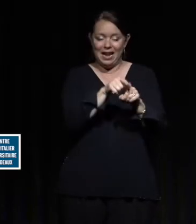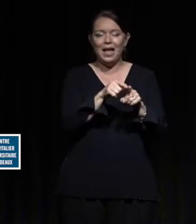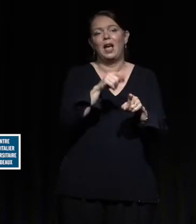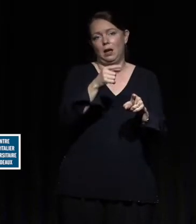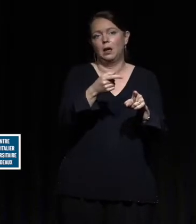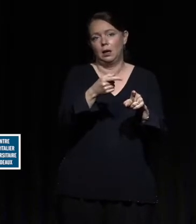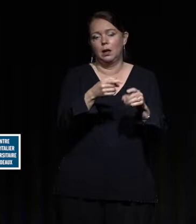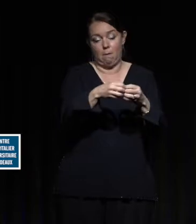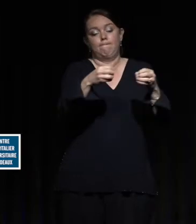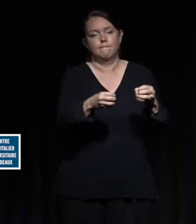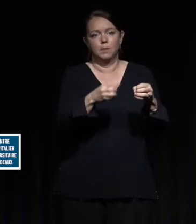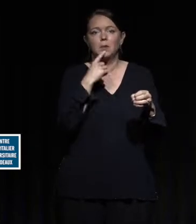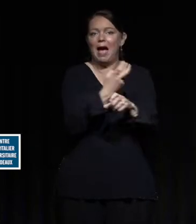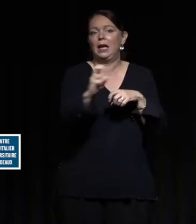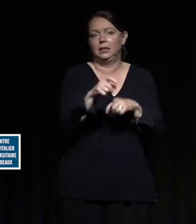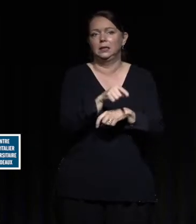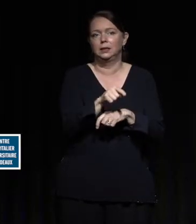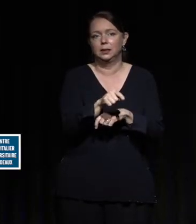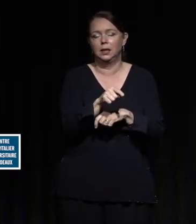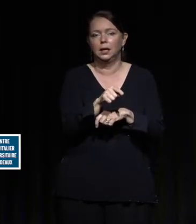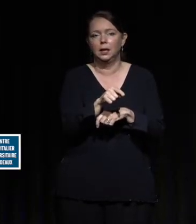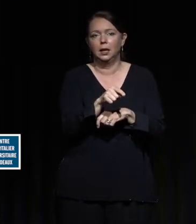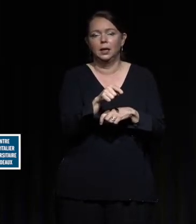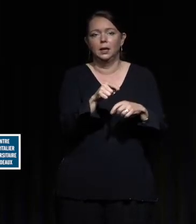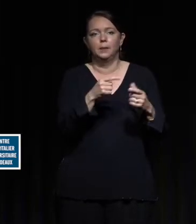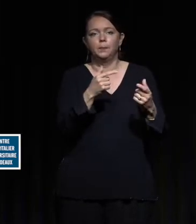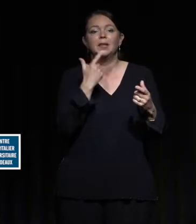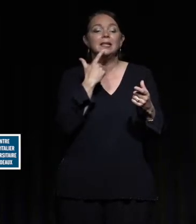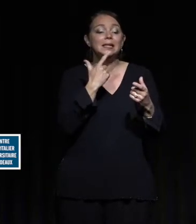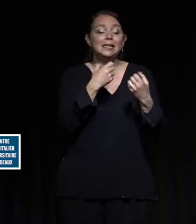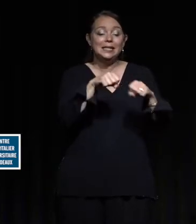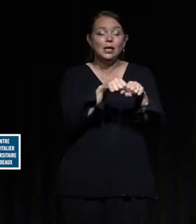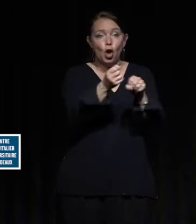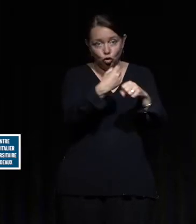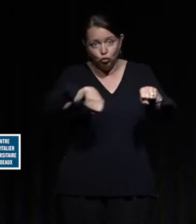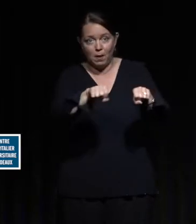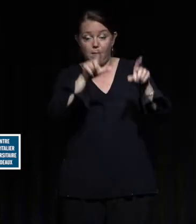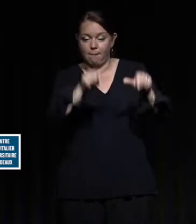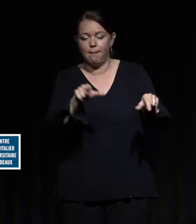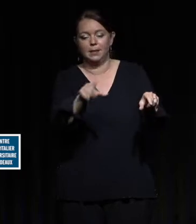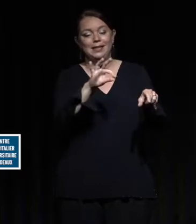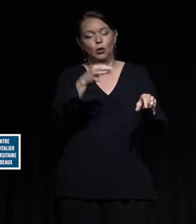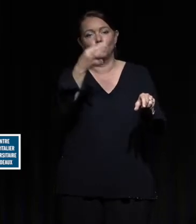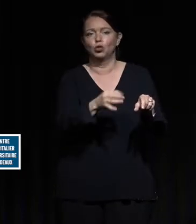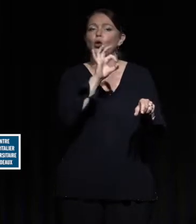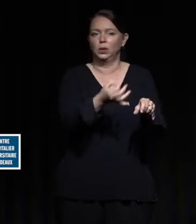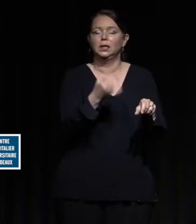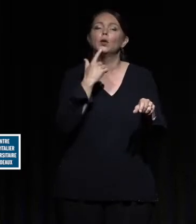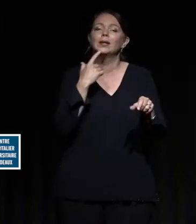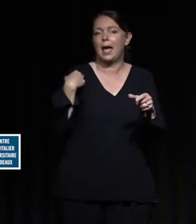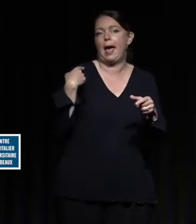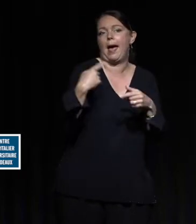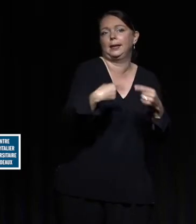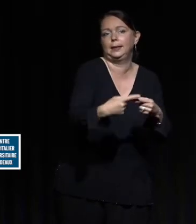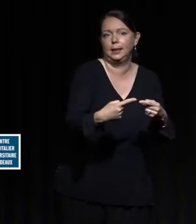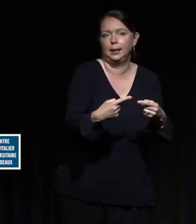votre risque d'avoir une endométriose, si votre sœur jumelle là, c'est 50%. Donc, vous voyez, on a une hérédité,